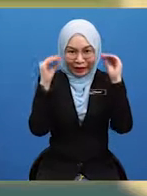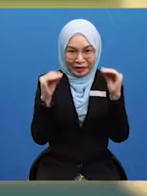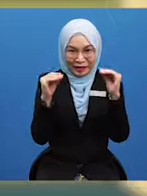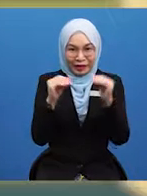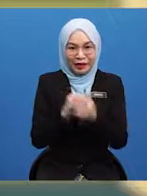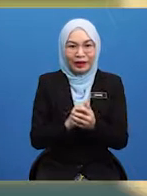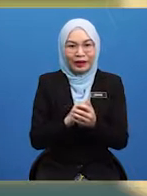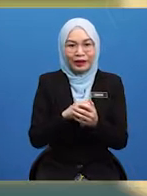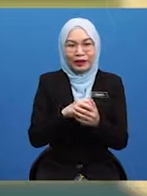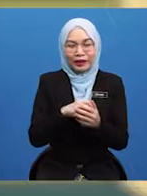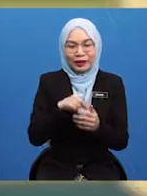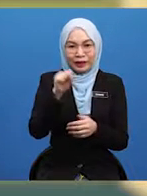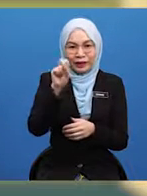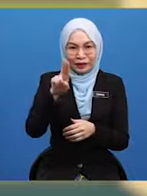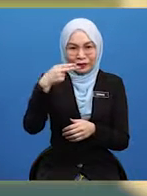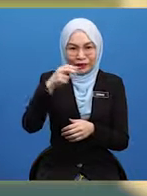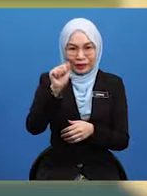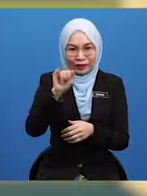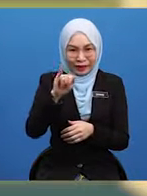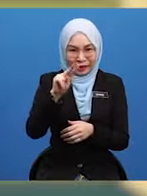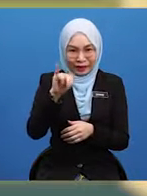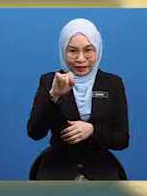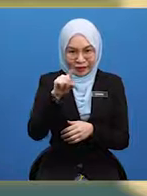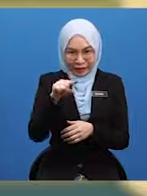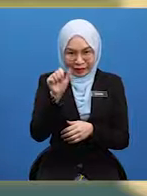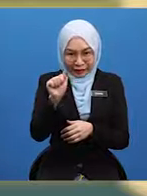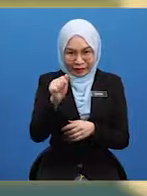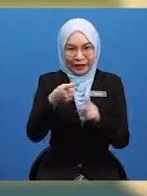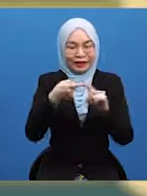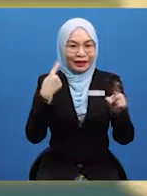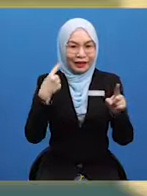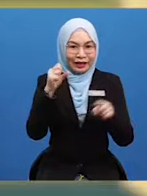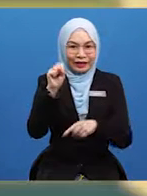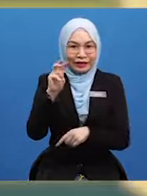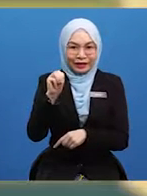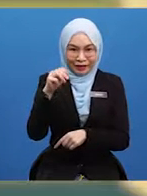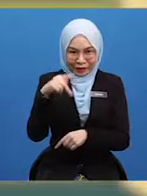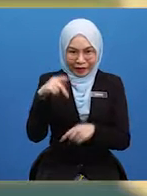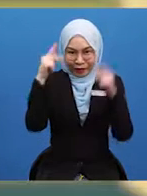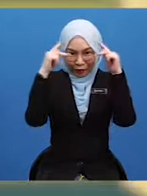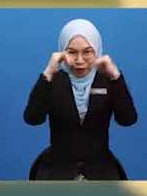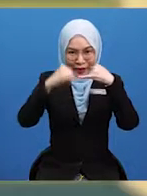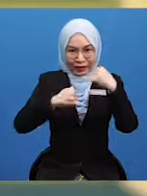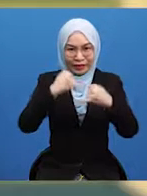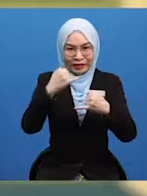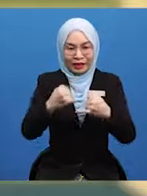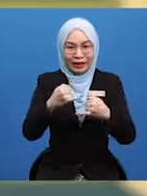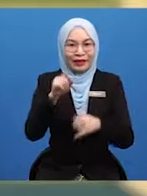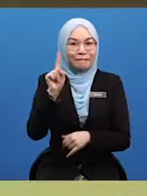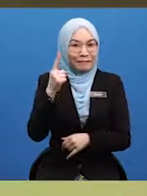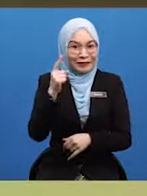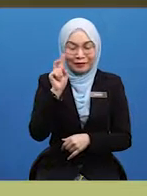Cikgu Suhainiza binti Muhammad Sefian dari SMK Putrajaya Persin